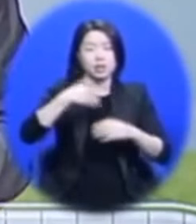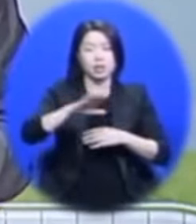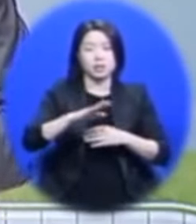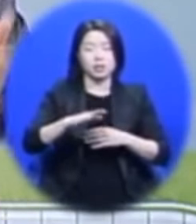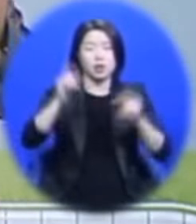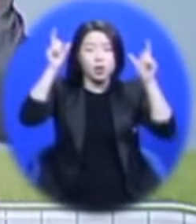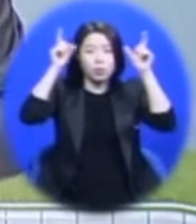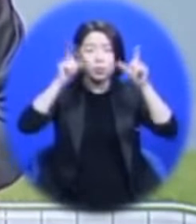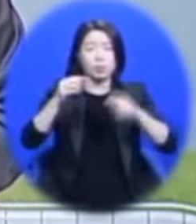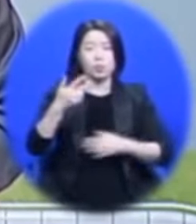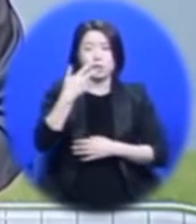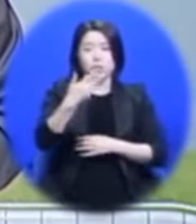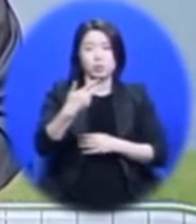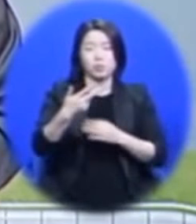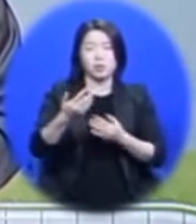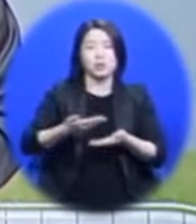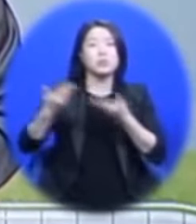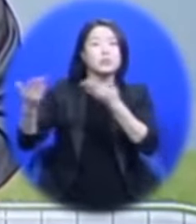마리를 그냥 돌려보내주었어요.